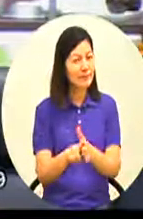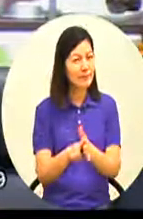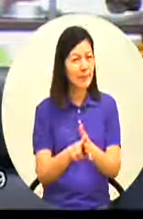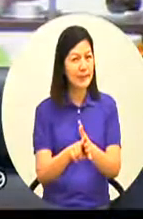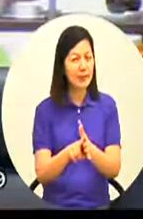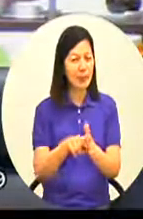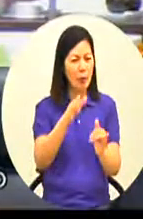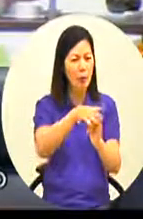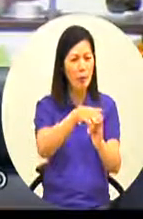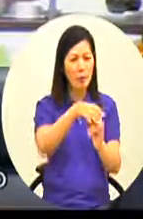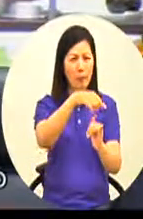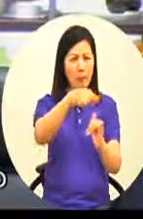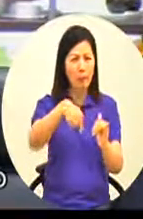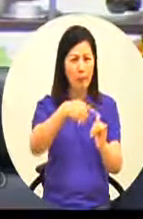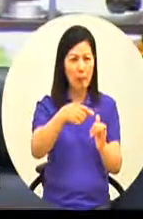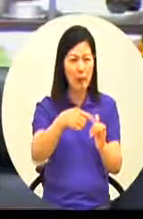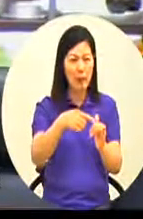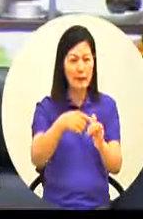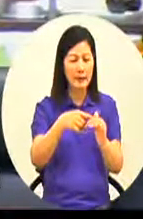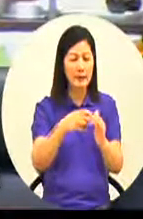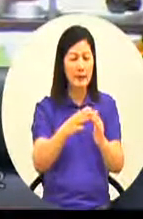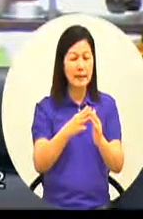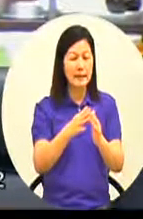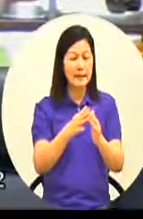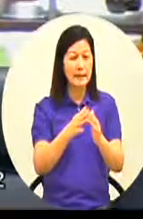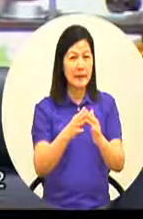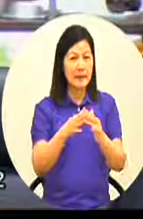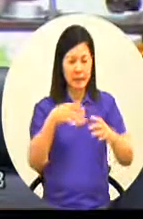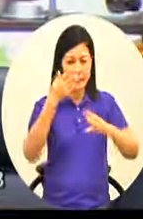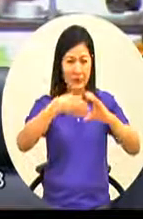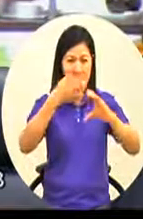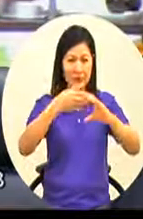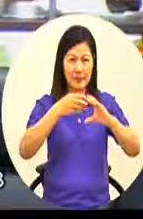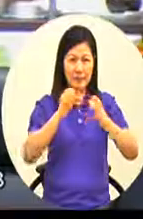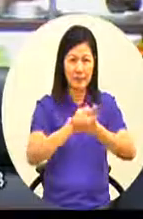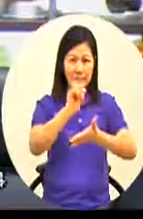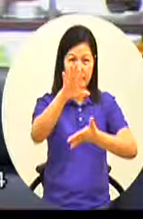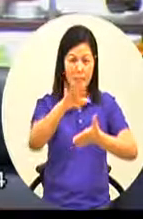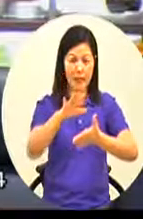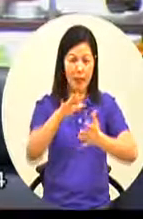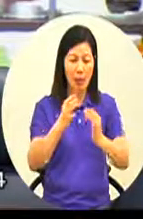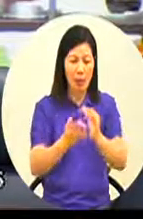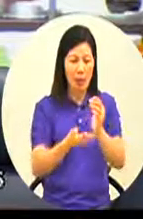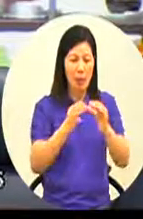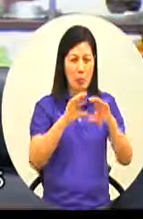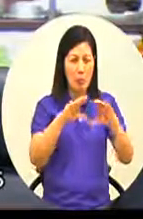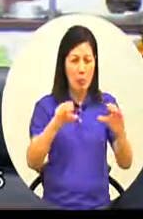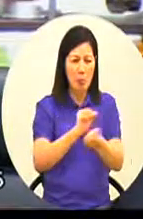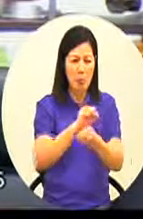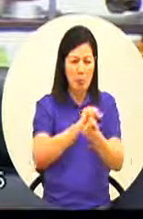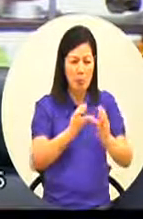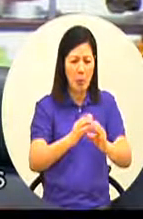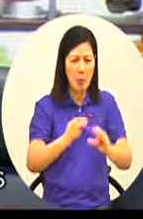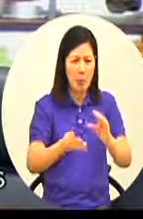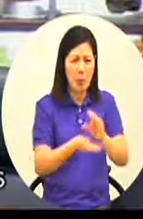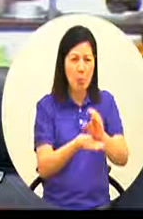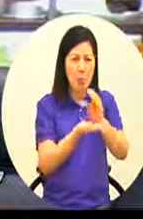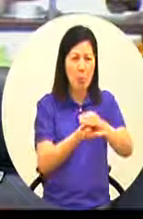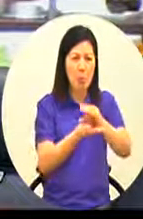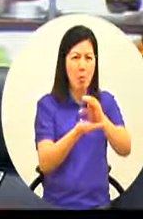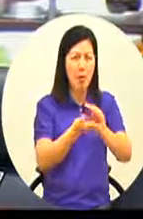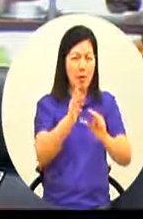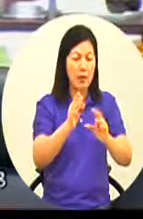木啊，那个电视报道啊，我们那个棺木都浮在水面上了哈。然后下来也是在